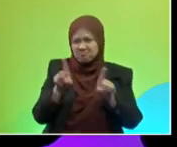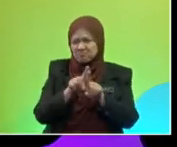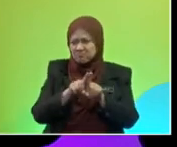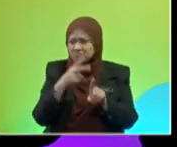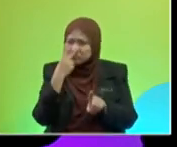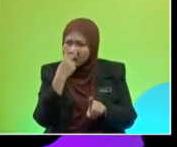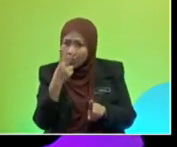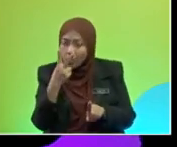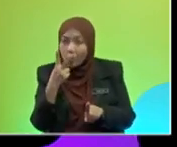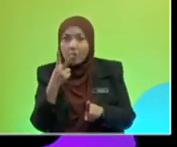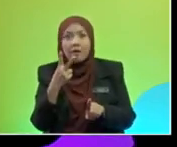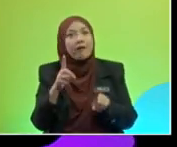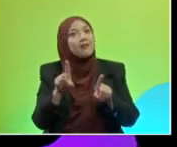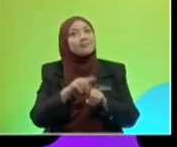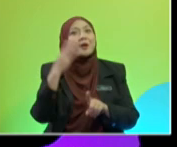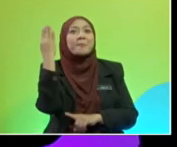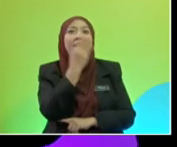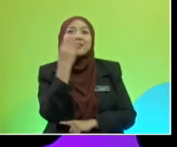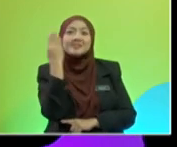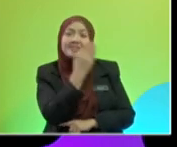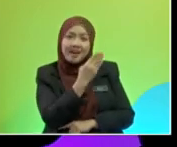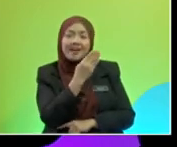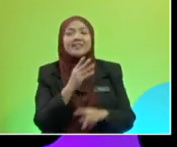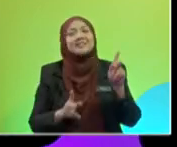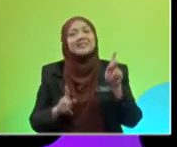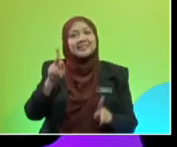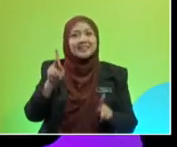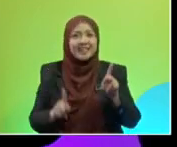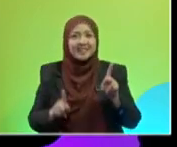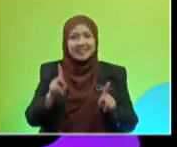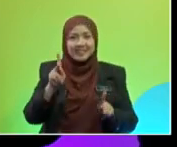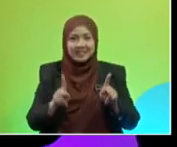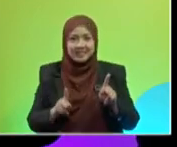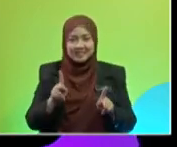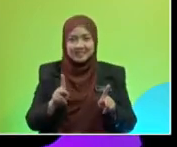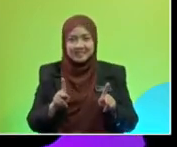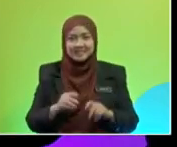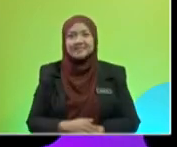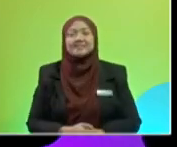adalah bayang-bayang kering jadi bila